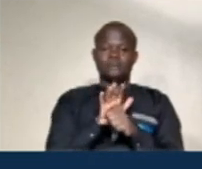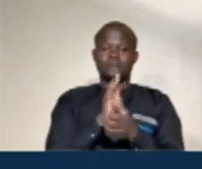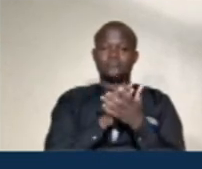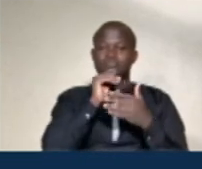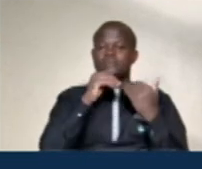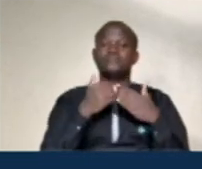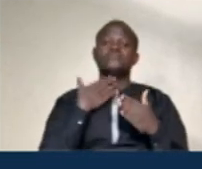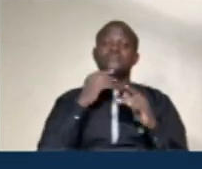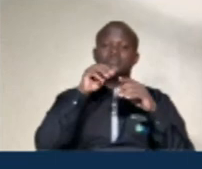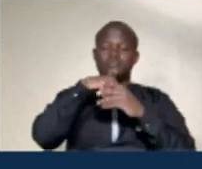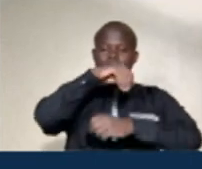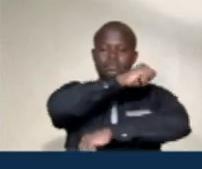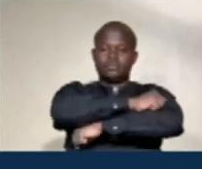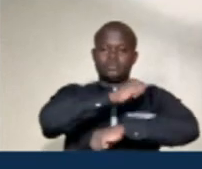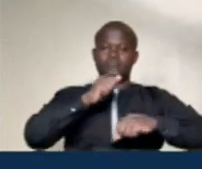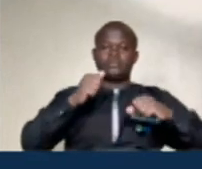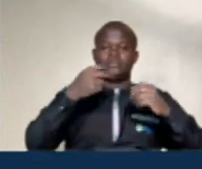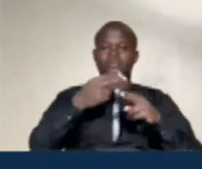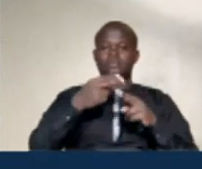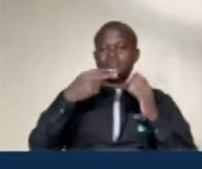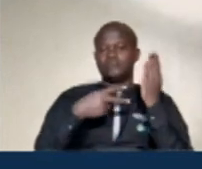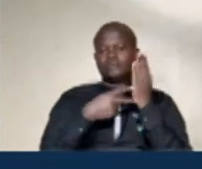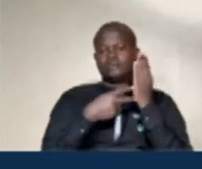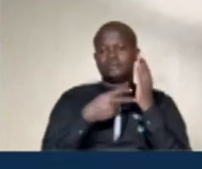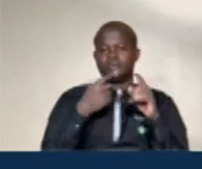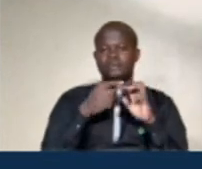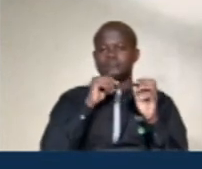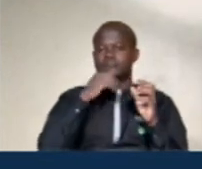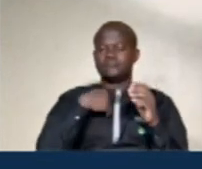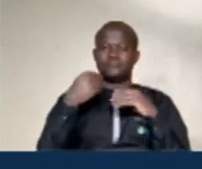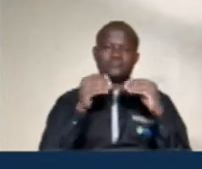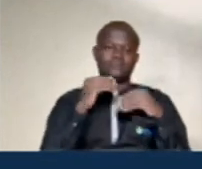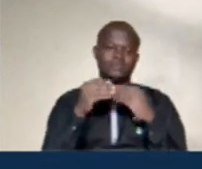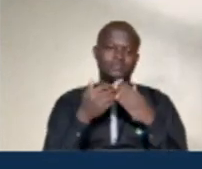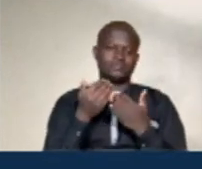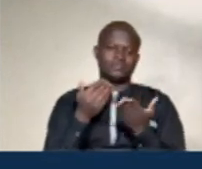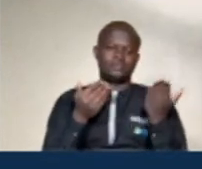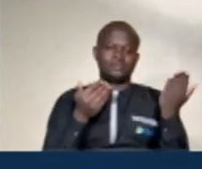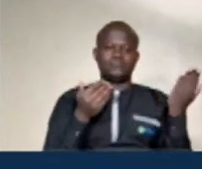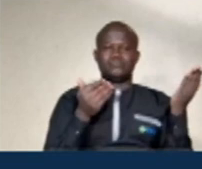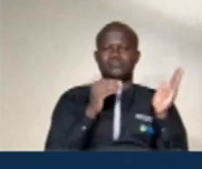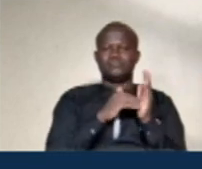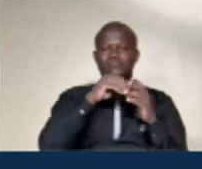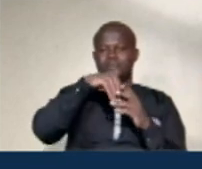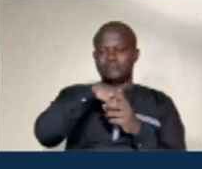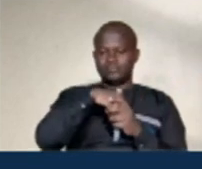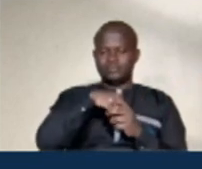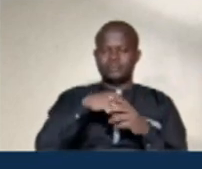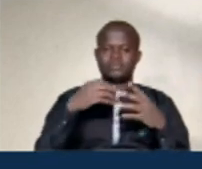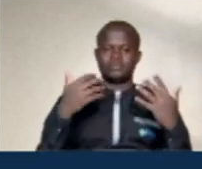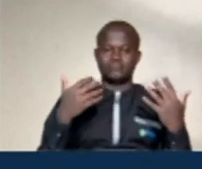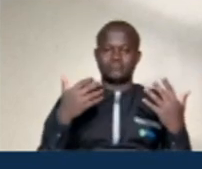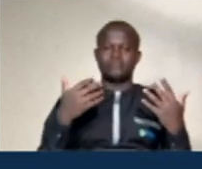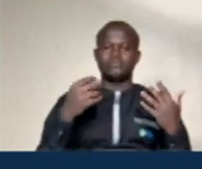bifuza kwitabira amashuri yitwa ko ari ay'imyuga n'ubumenyingiro adafite ibikoresho. Ariko hano muri